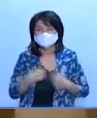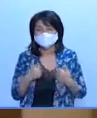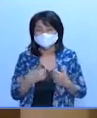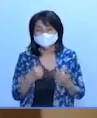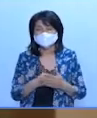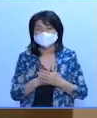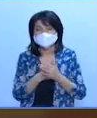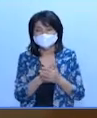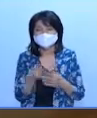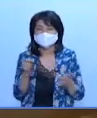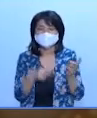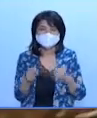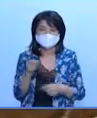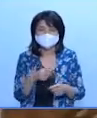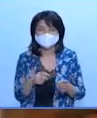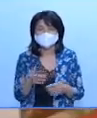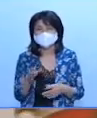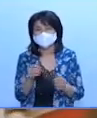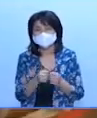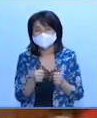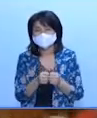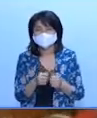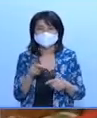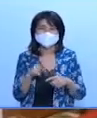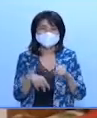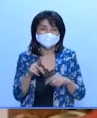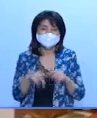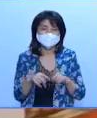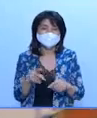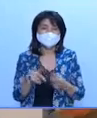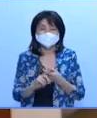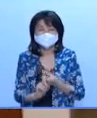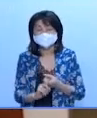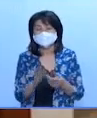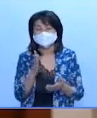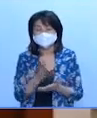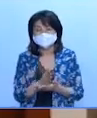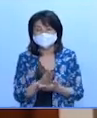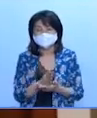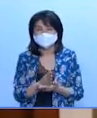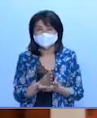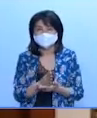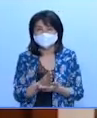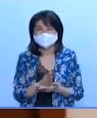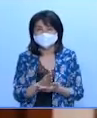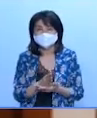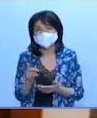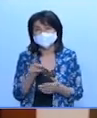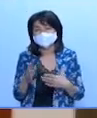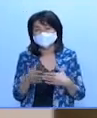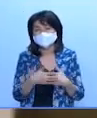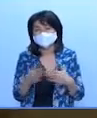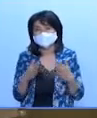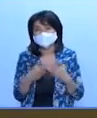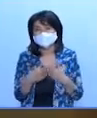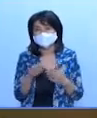друга между соседями, родственниками. Связь у нас существует. Ну что, закрытый дом – это еще